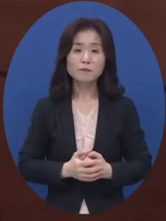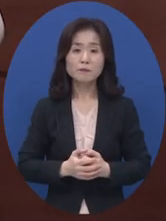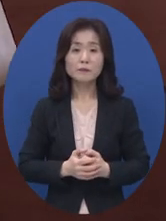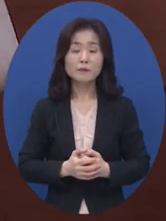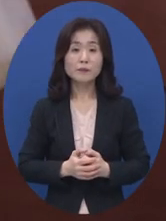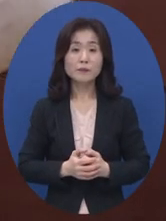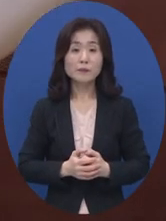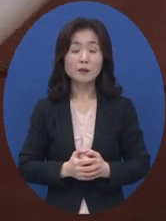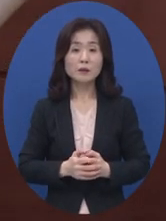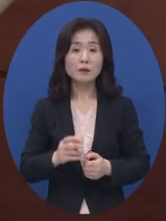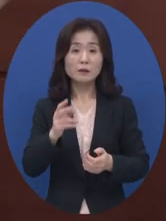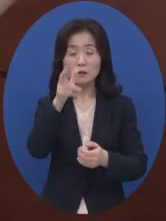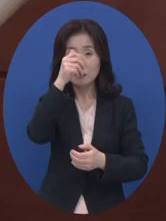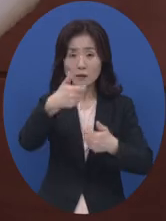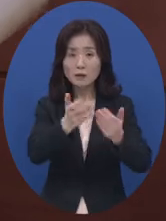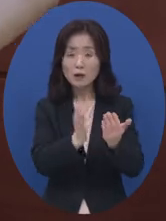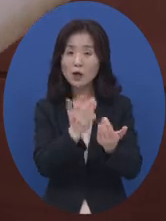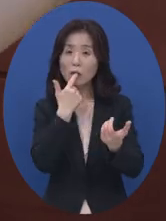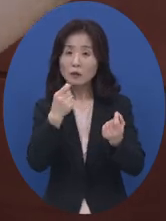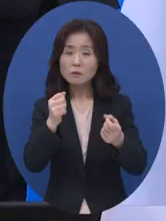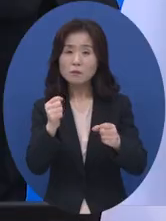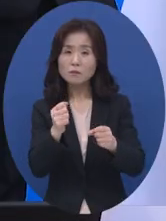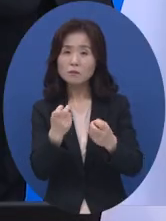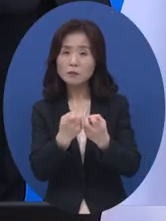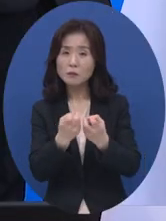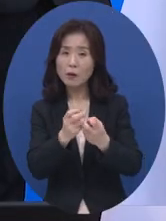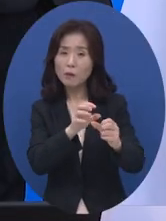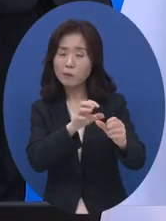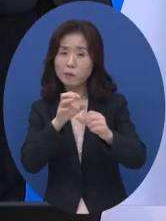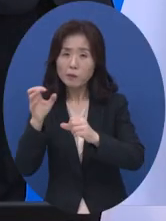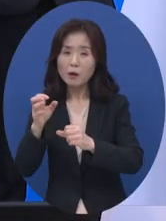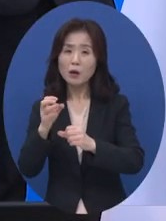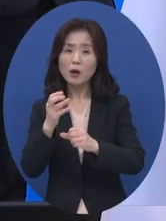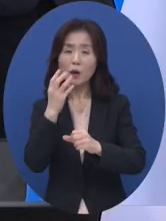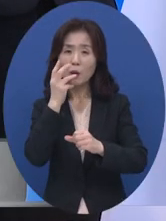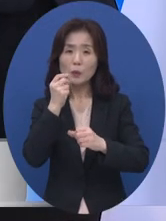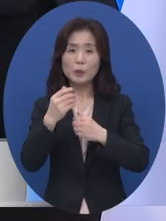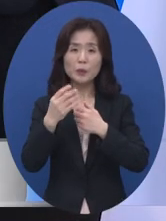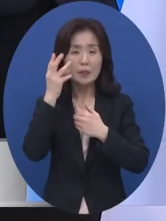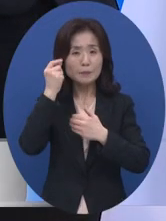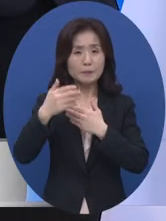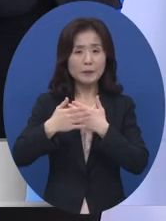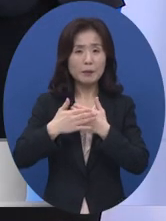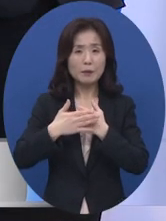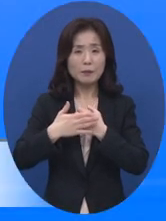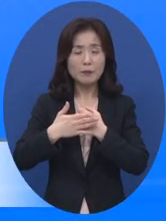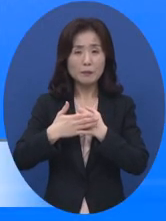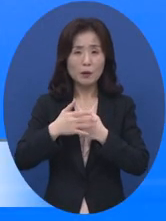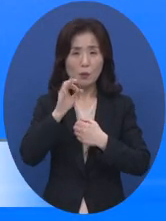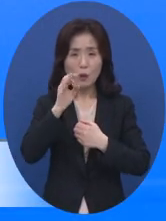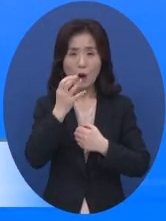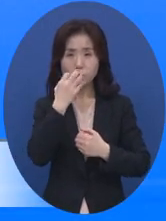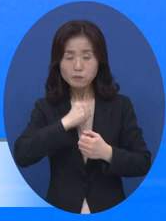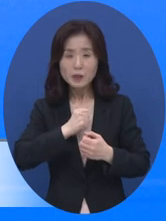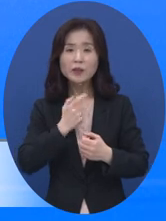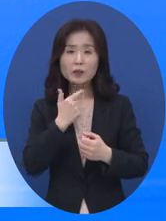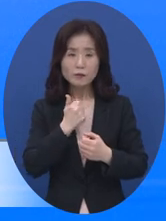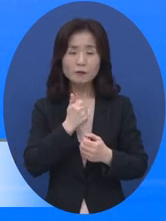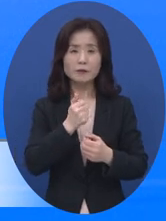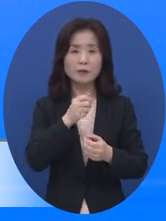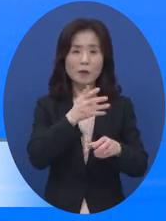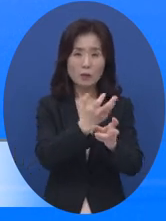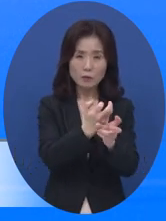공정 특별사법경찰 따는 이런 수법으로 화물자동차 유가보조금 을 타낸 화물차 주와 범행에 가담한 주유 업자 등